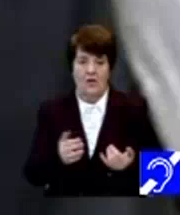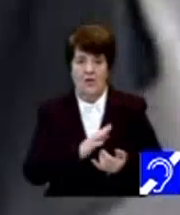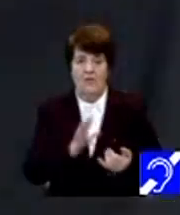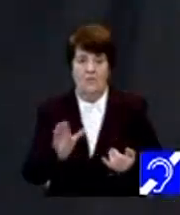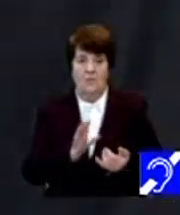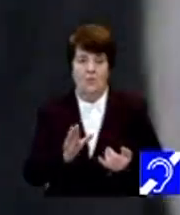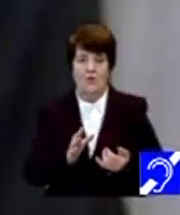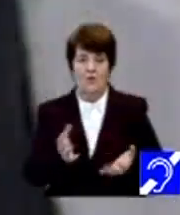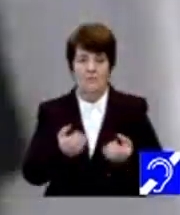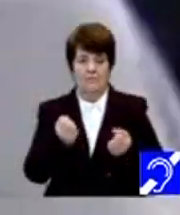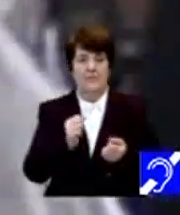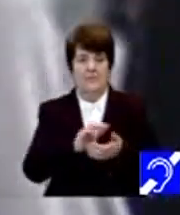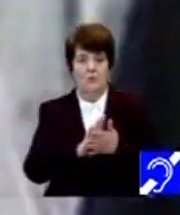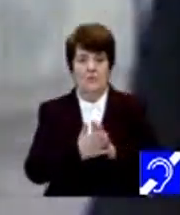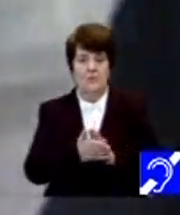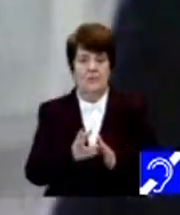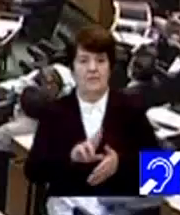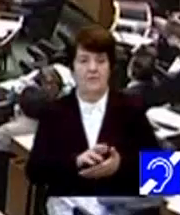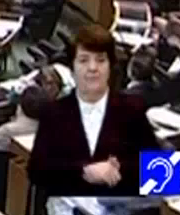mai nuanțat poziția.